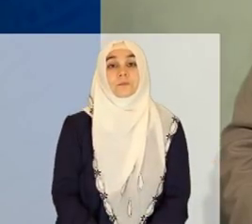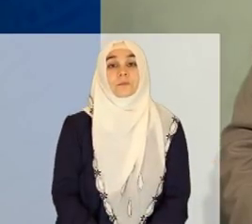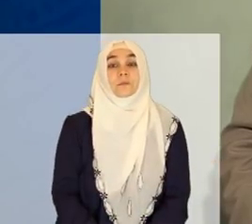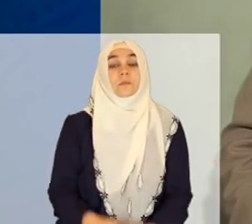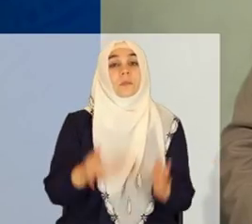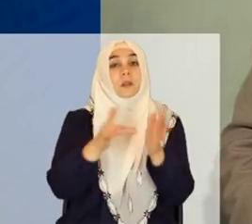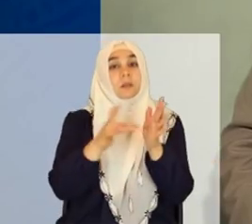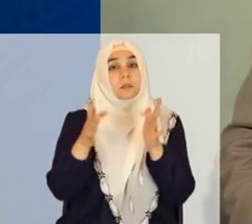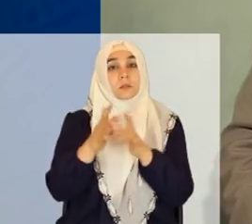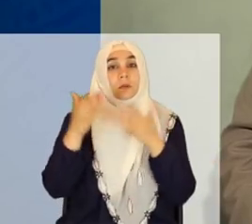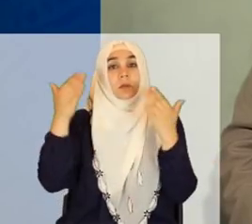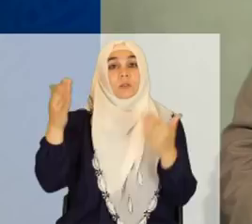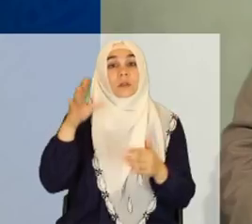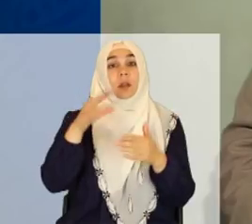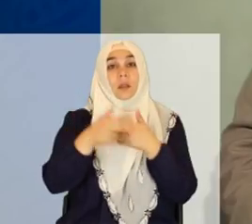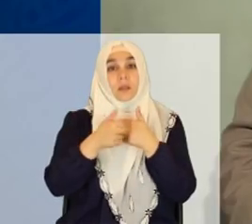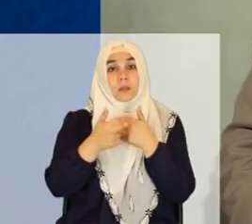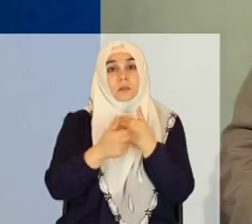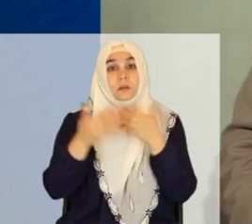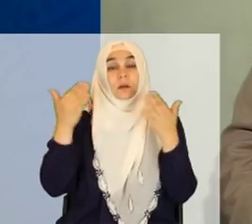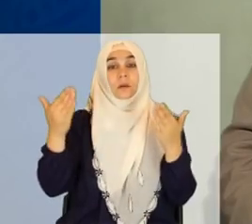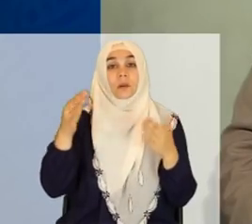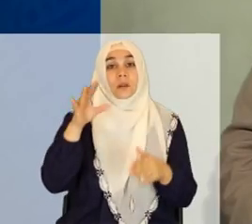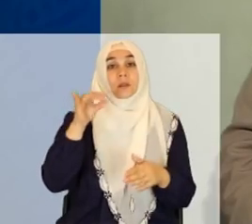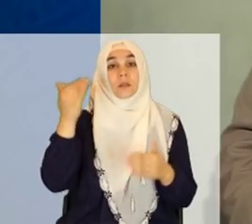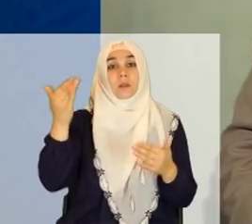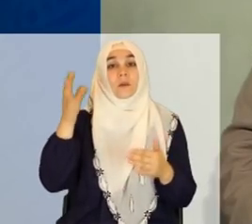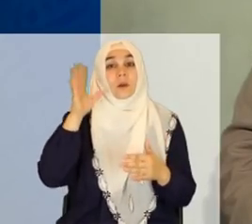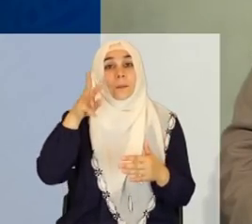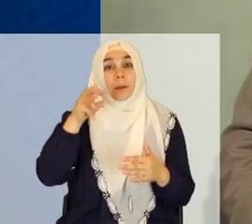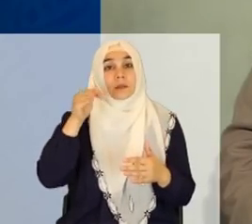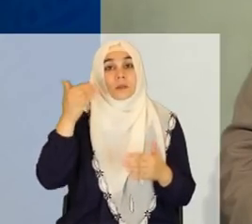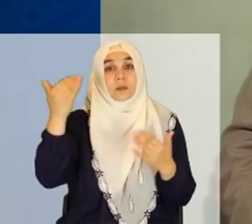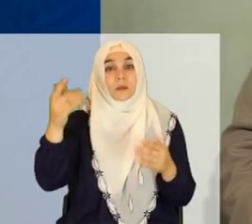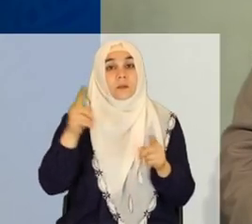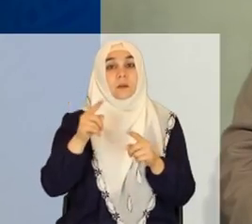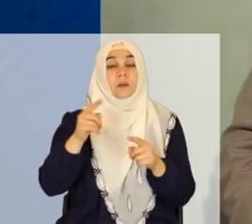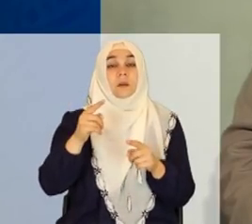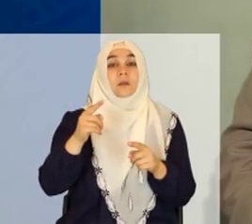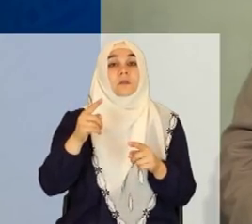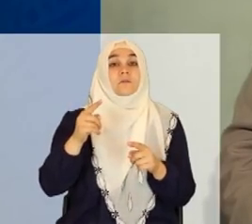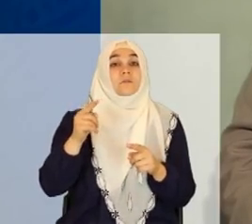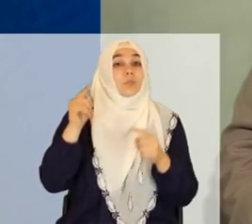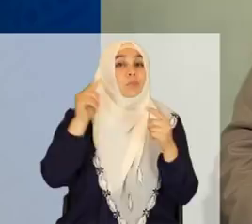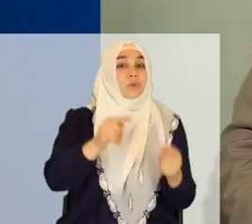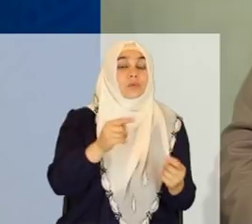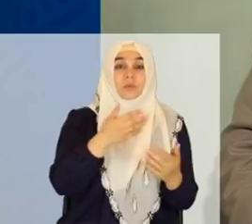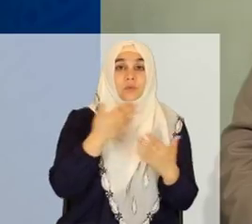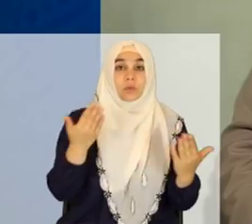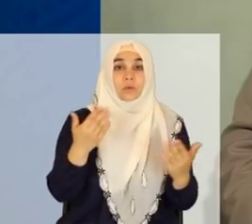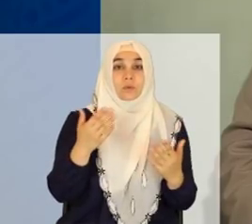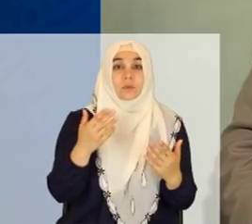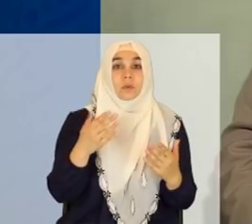Na Iso alayhissalomga, na Injil sharifga, na masihiylik diniga gap tegizgani yo'q. Chunki